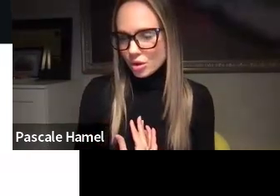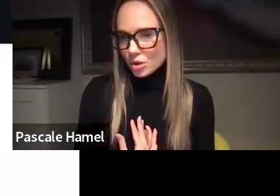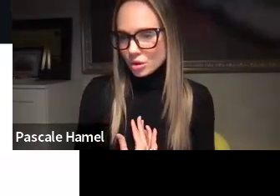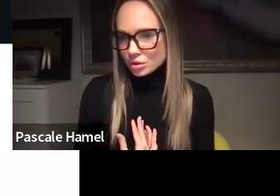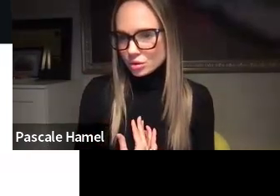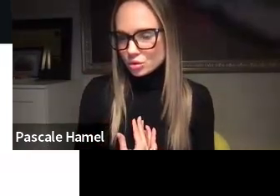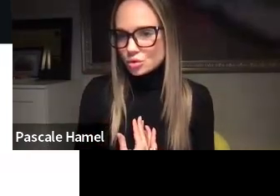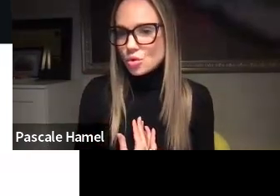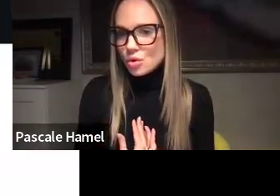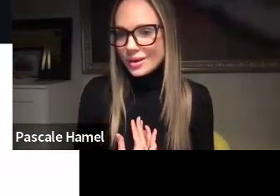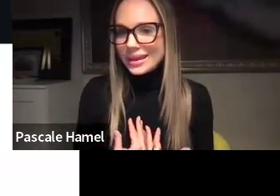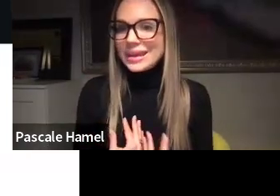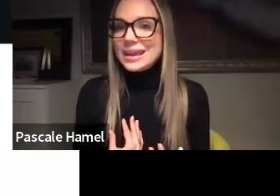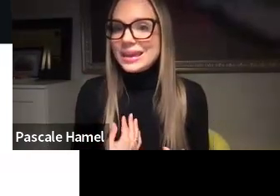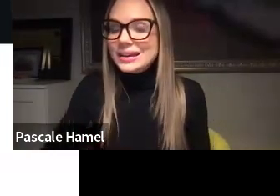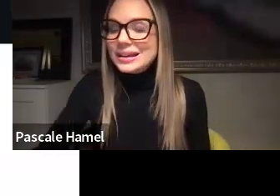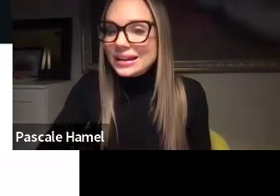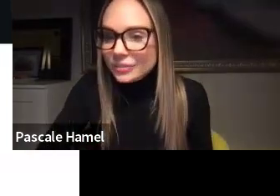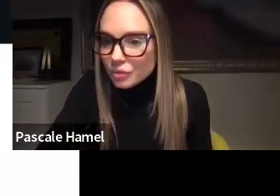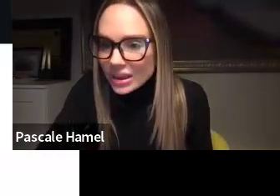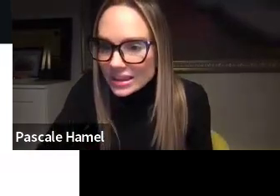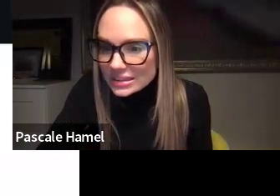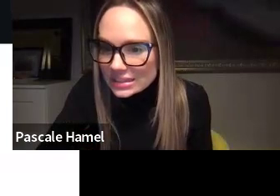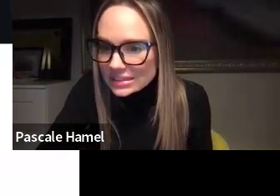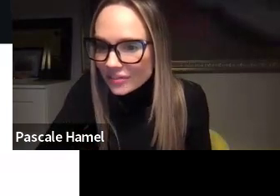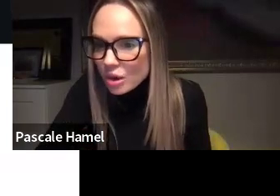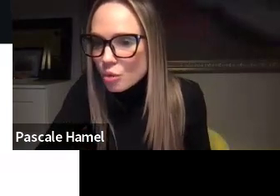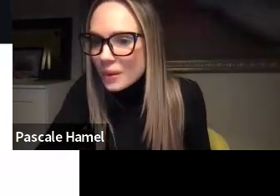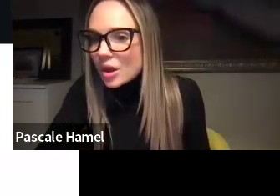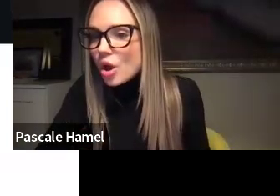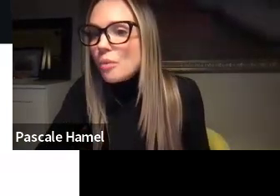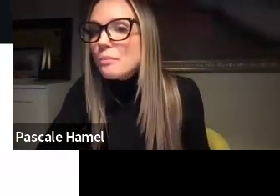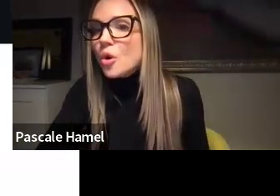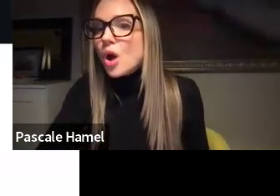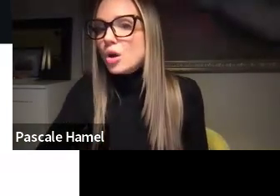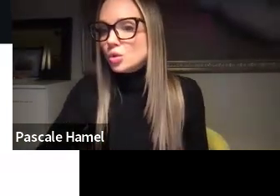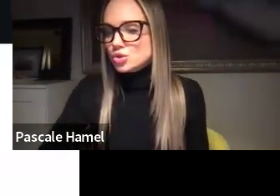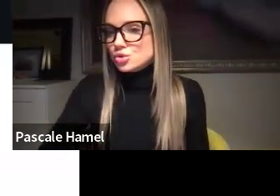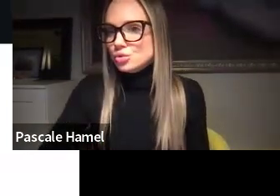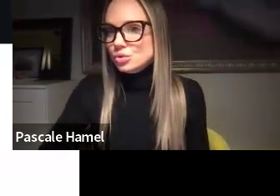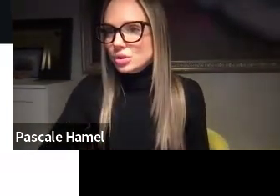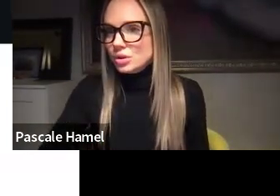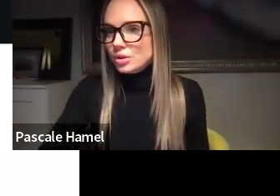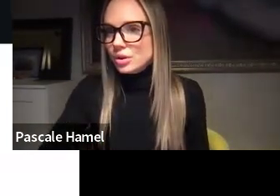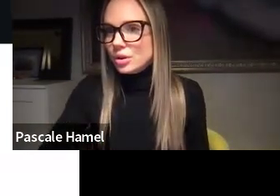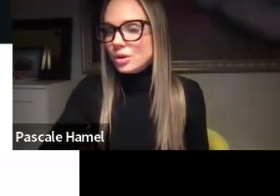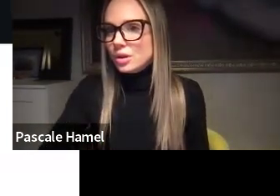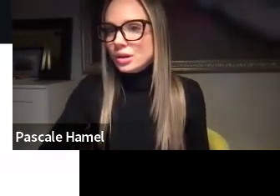autour du cou. Et vous voyez ici, ça vient couper un peu en haut du